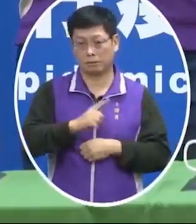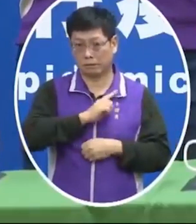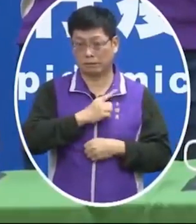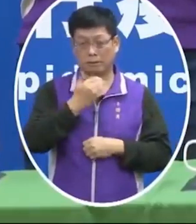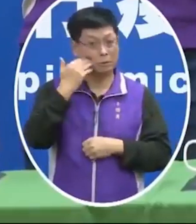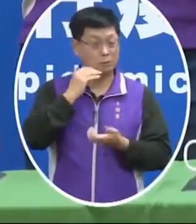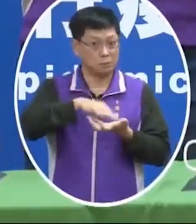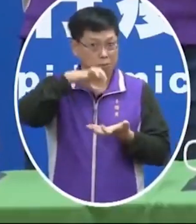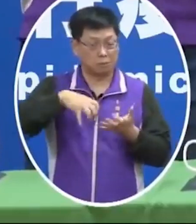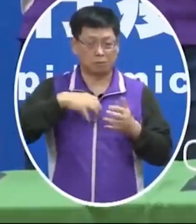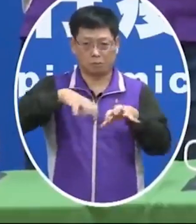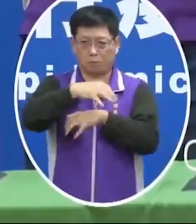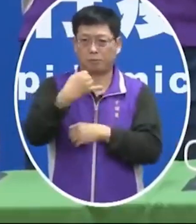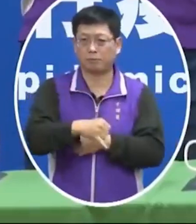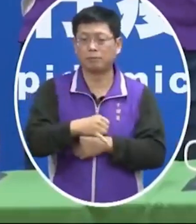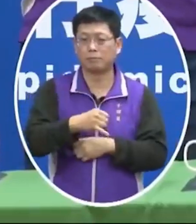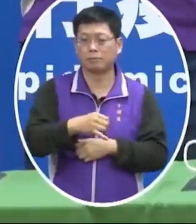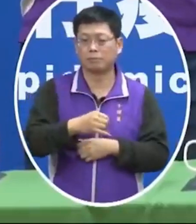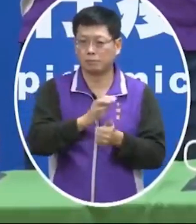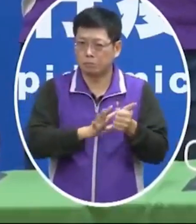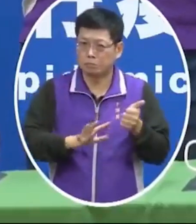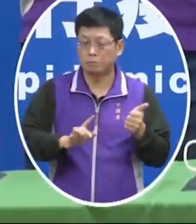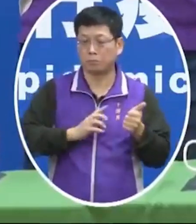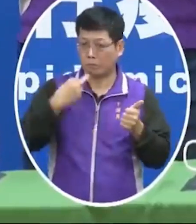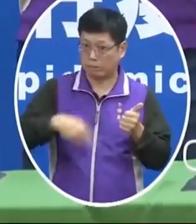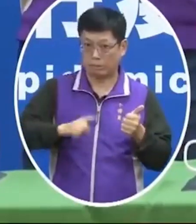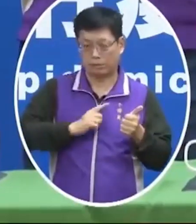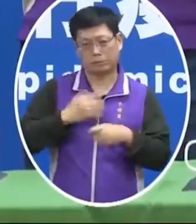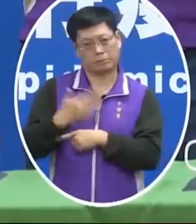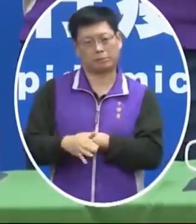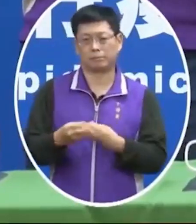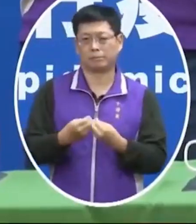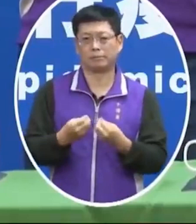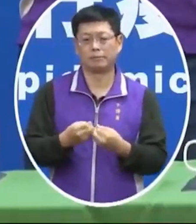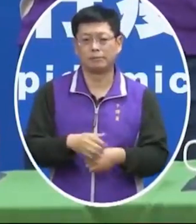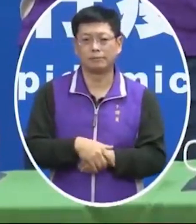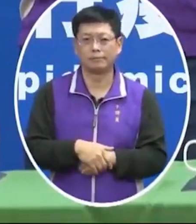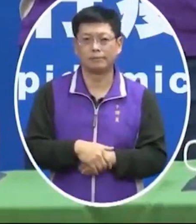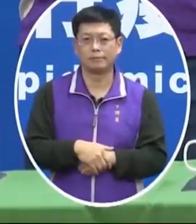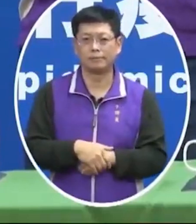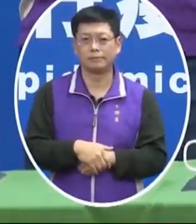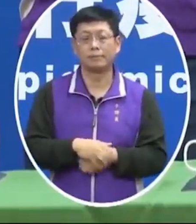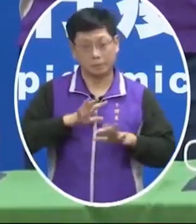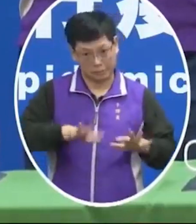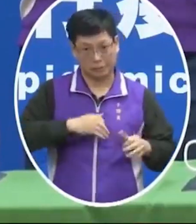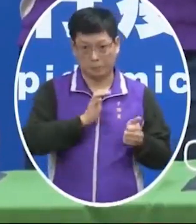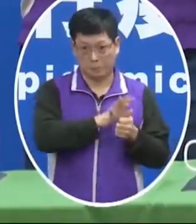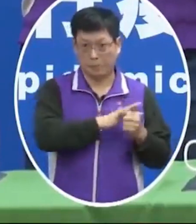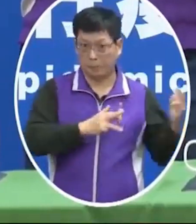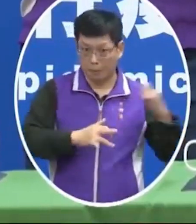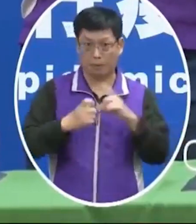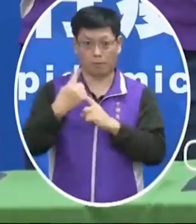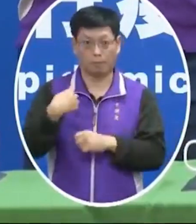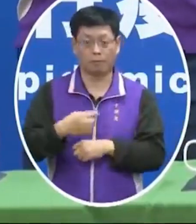的医疗环境里面，那有很可能会丧失了宝贵的性命。那我们让他回来，虽然不希